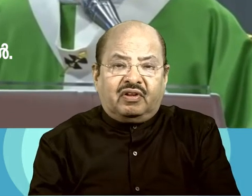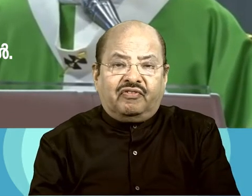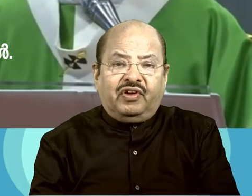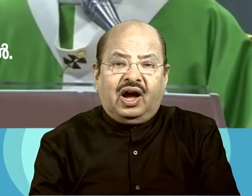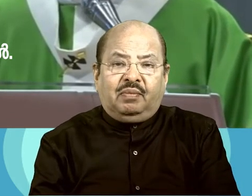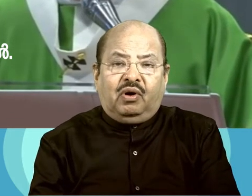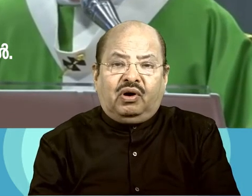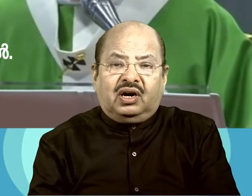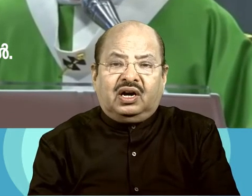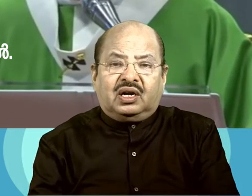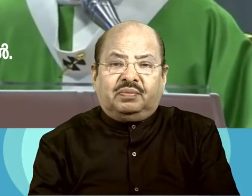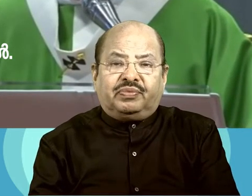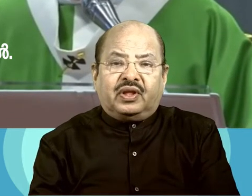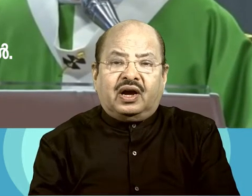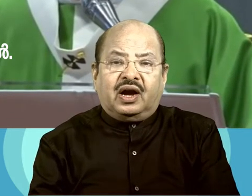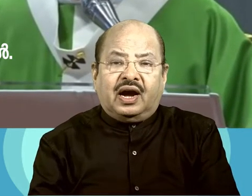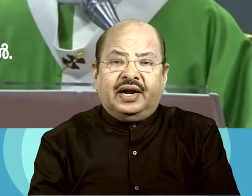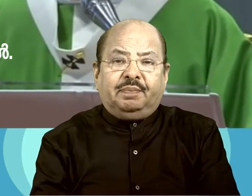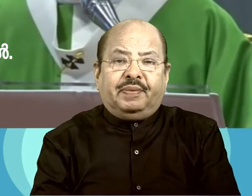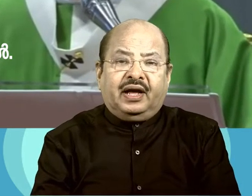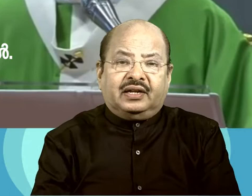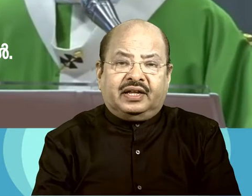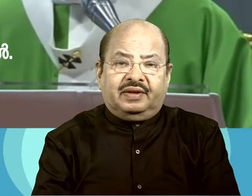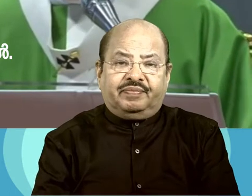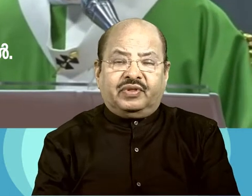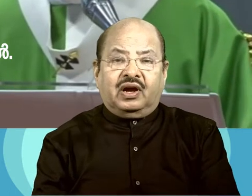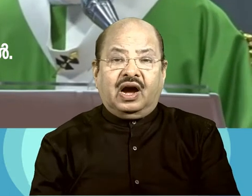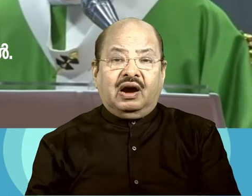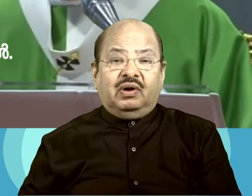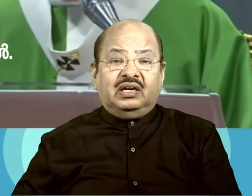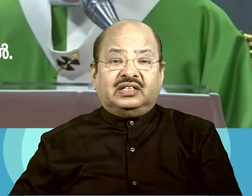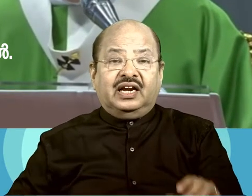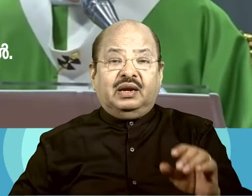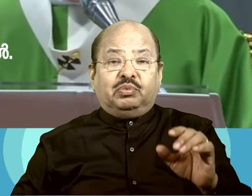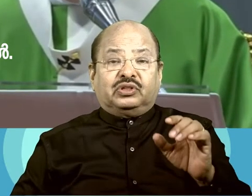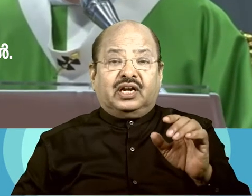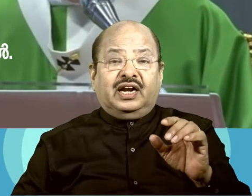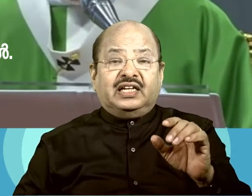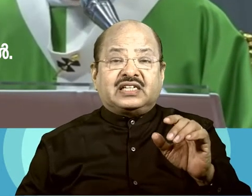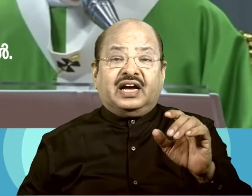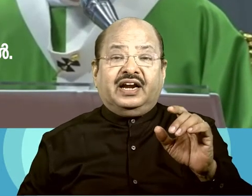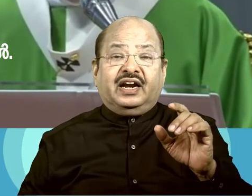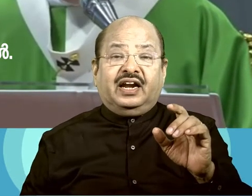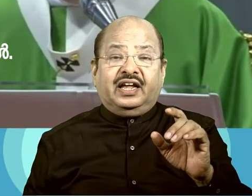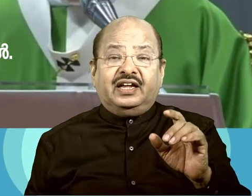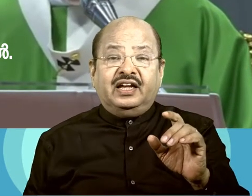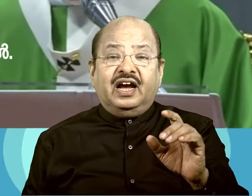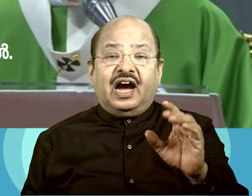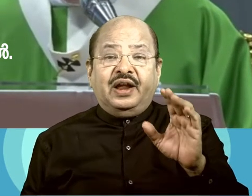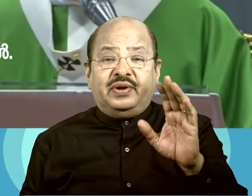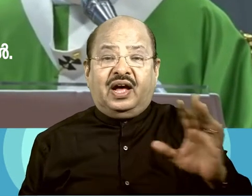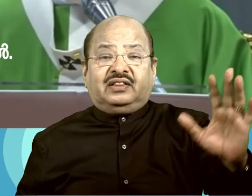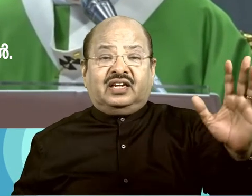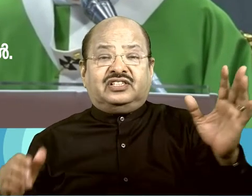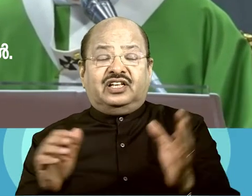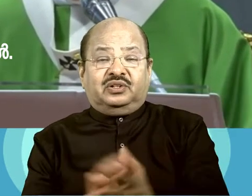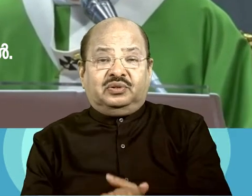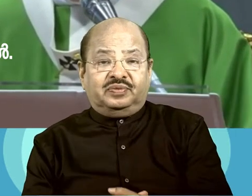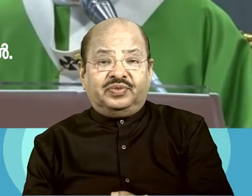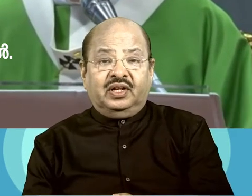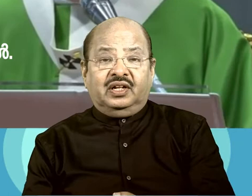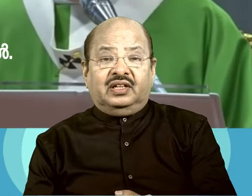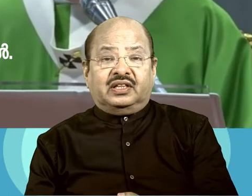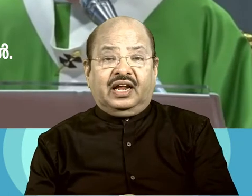ഒഴിഞ്ഞുമാറലുകൾക്കും വ്യാമോഹങ്ങൾക്കും അടിപ്പെടാതെ അവൾ തൻ്റെ പുത്രൻ്റെ സഹനങ്ങളെ അനുയാത്ര